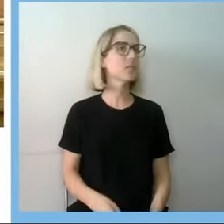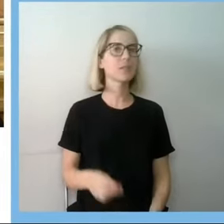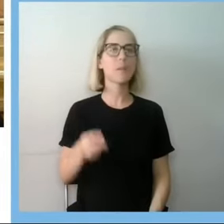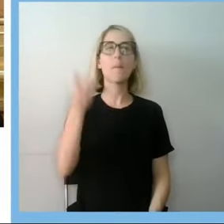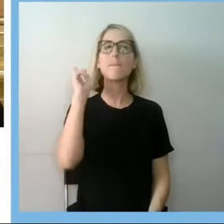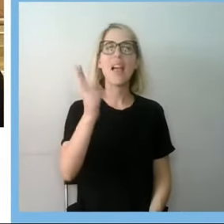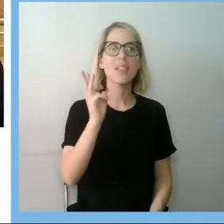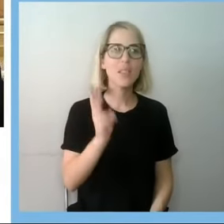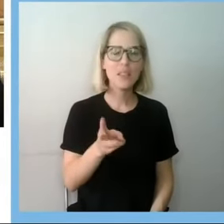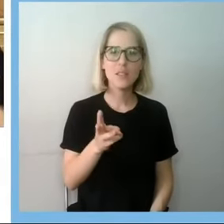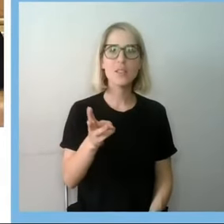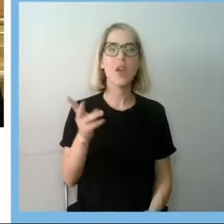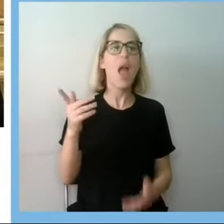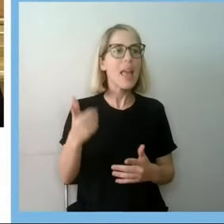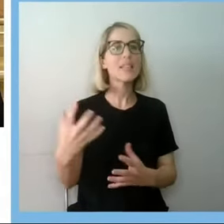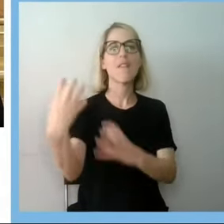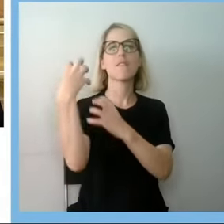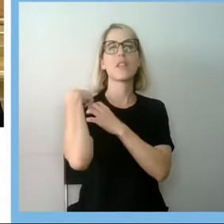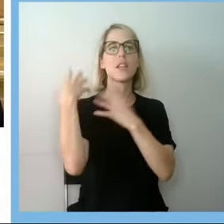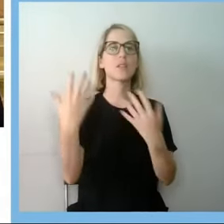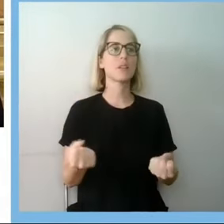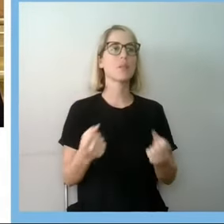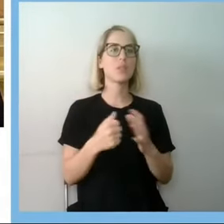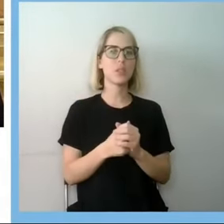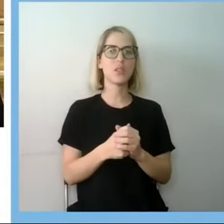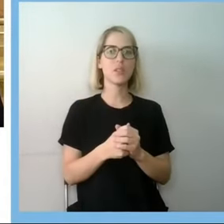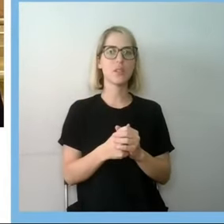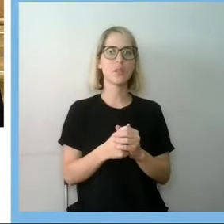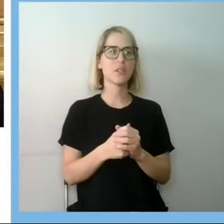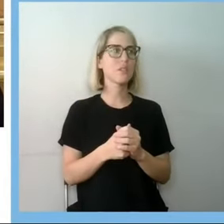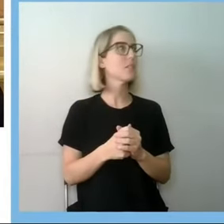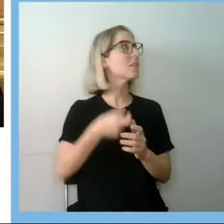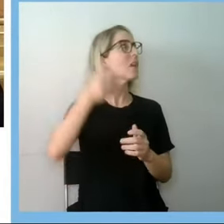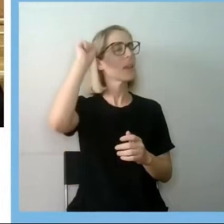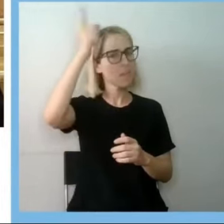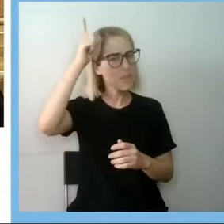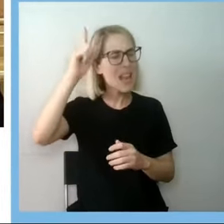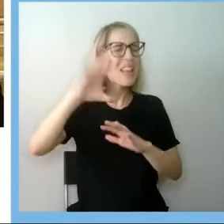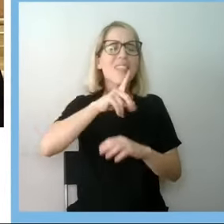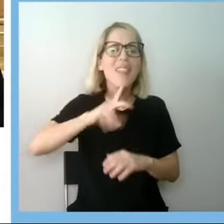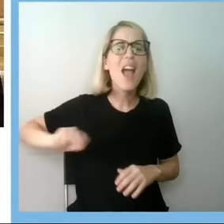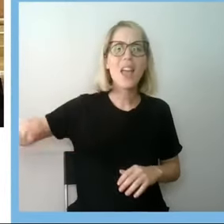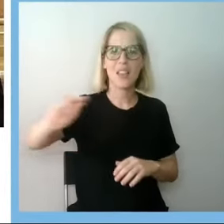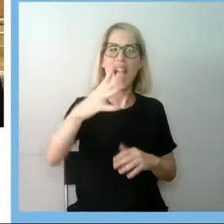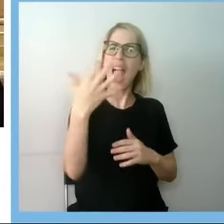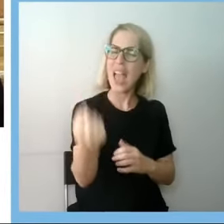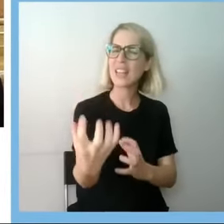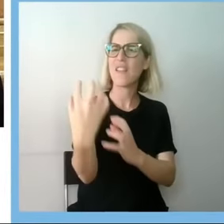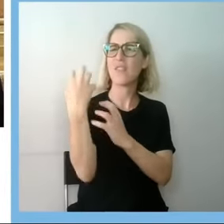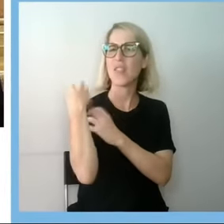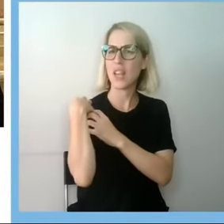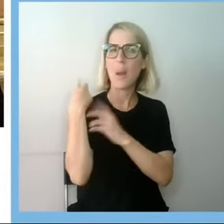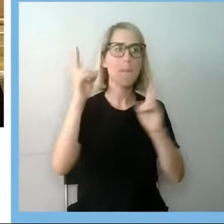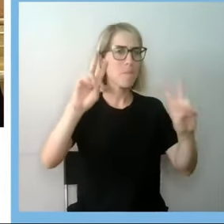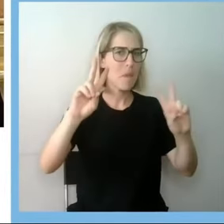Έχετε ευθύνη γιατί δεν είστε σημερινοί. Το Πασόκ διοικεί το Δήμο 9 χρόνια τον διοικούσε επί Καμίνη και ένα